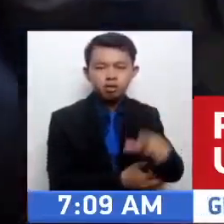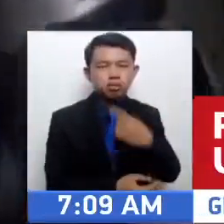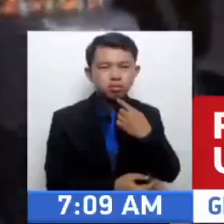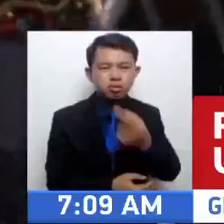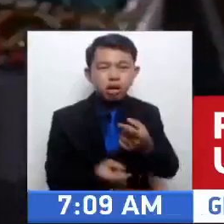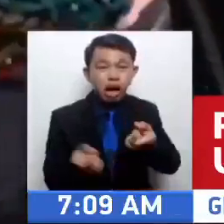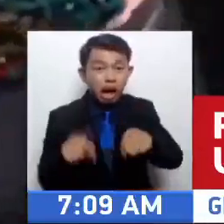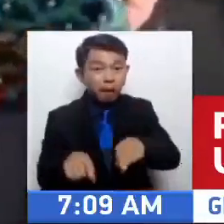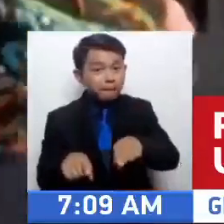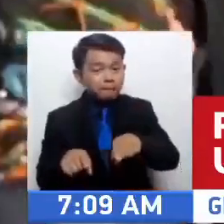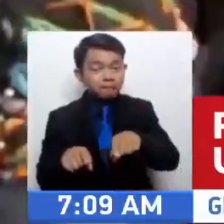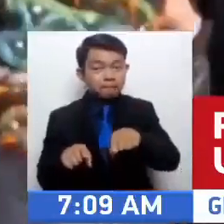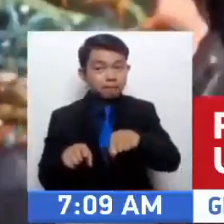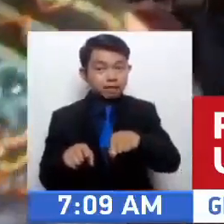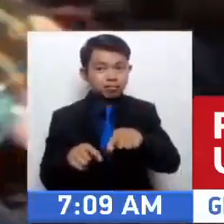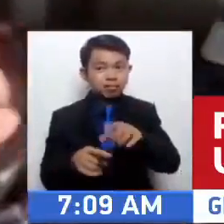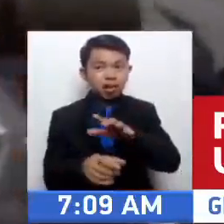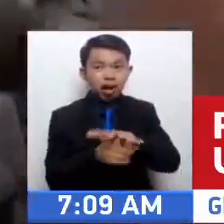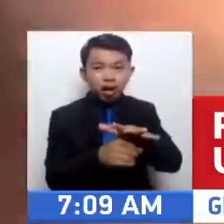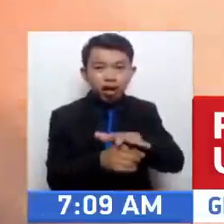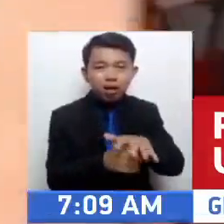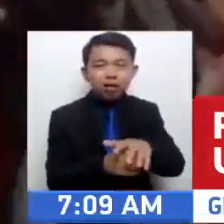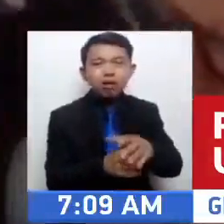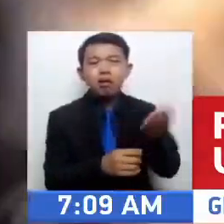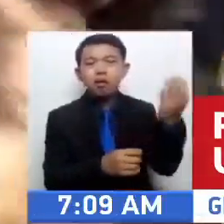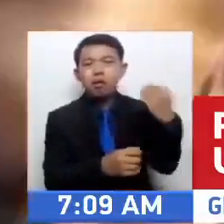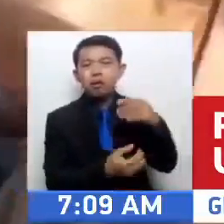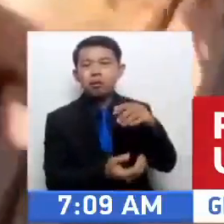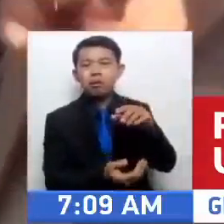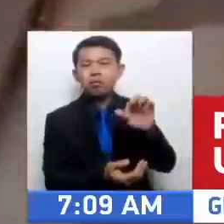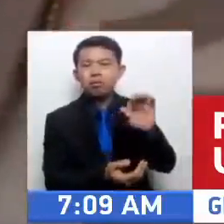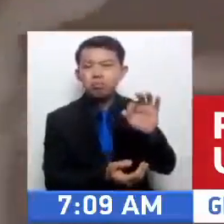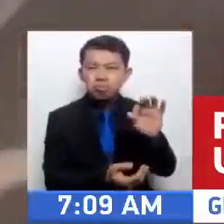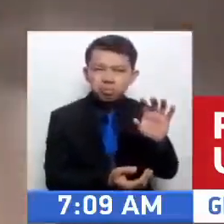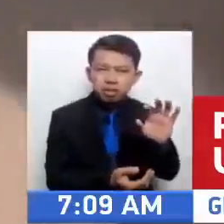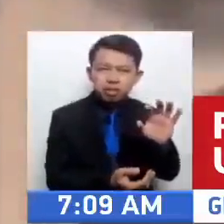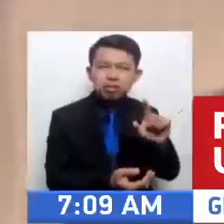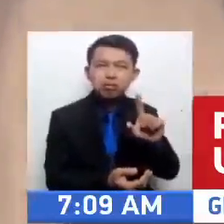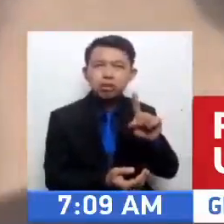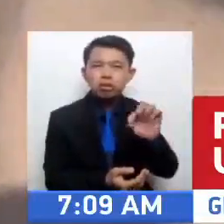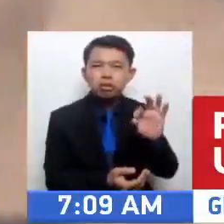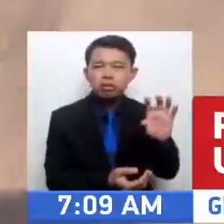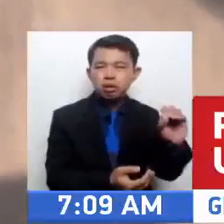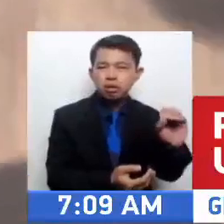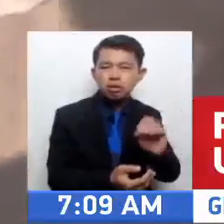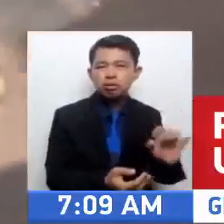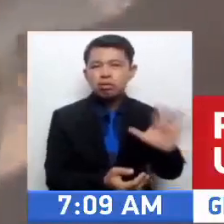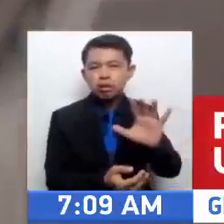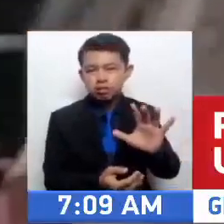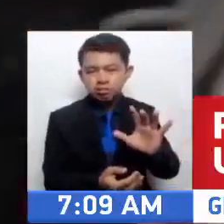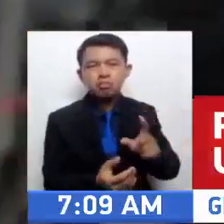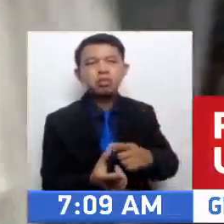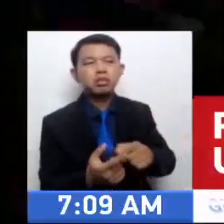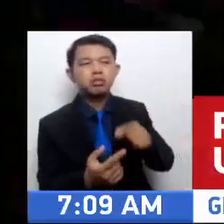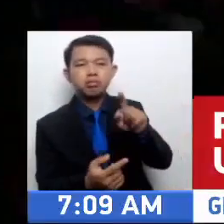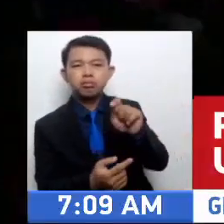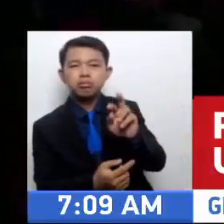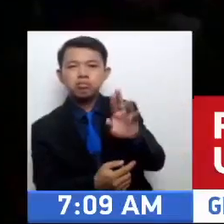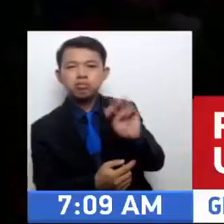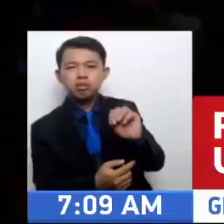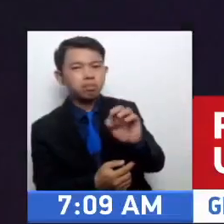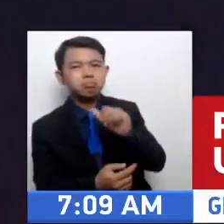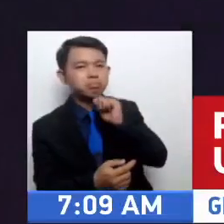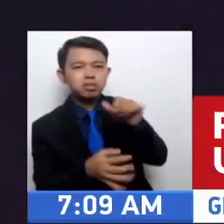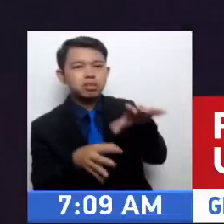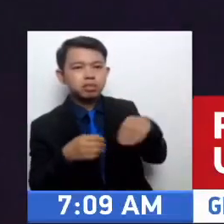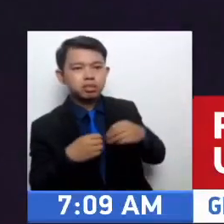noong mid-1990s at siniraan umano siya matapos itong itanggi ni Trump. Hindi dumating si Trump sa pagdinig. Inaasahang